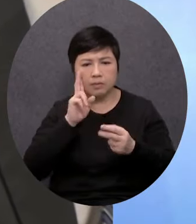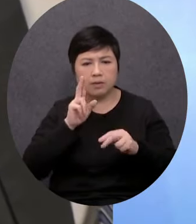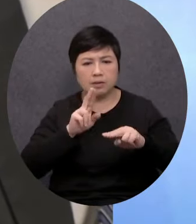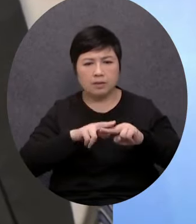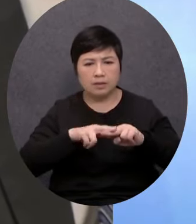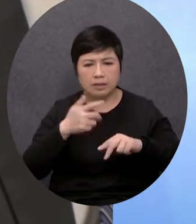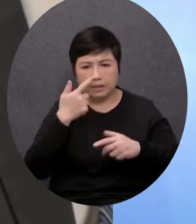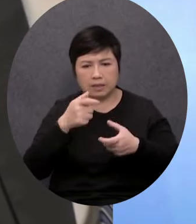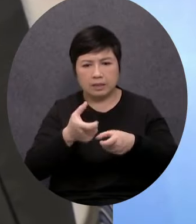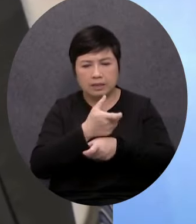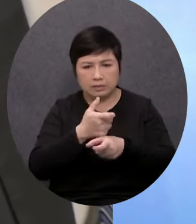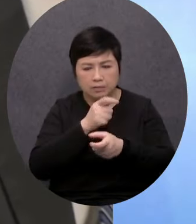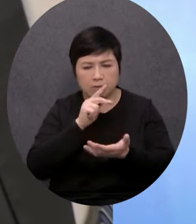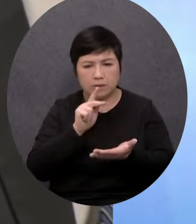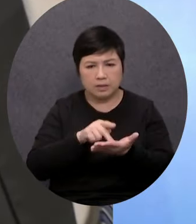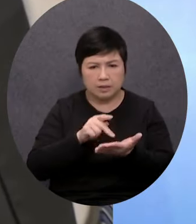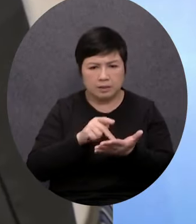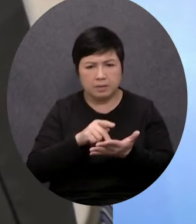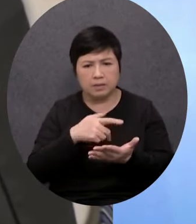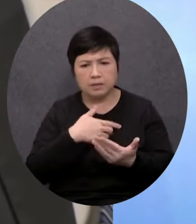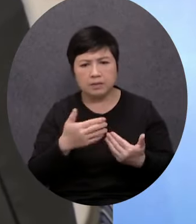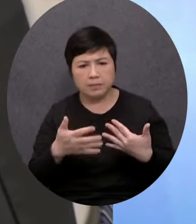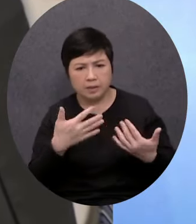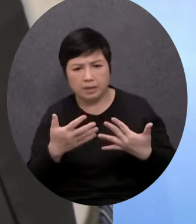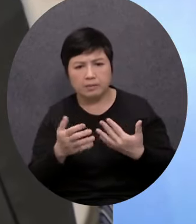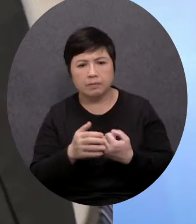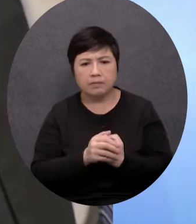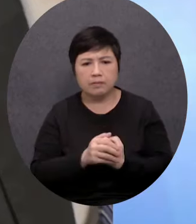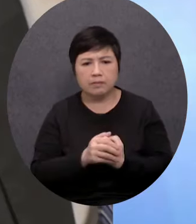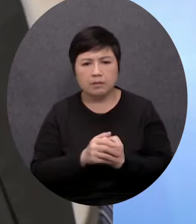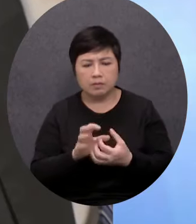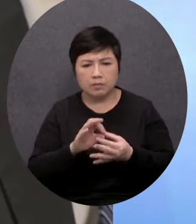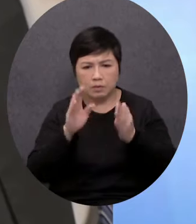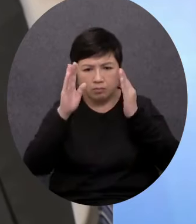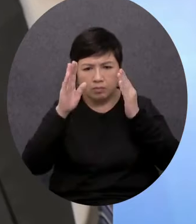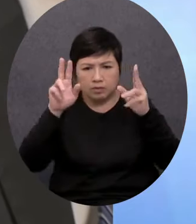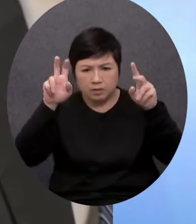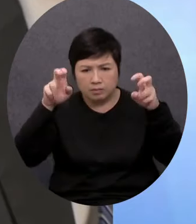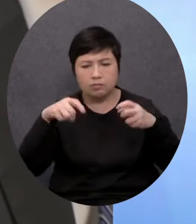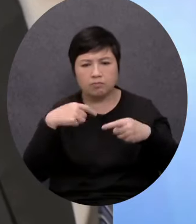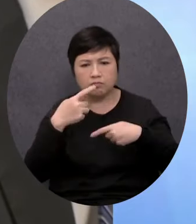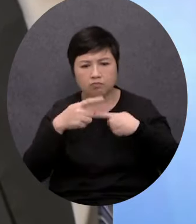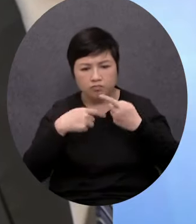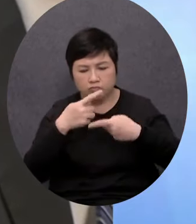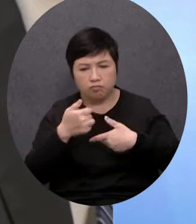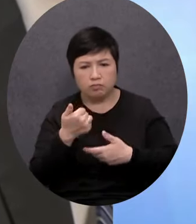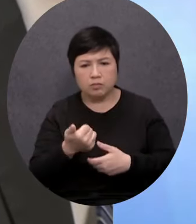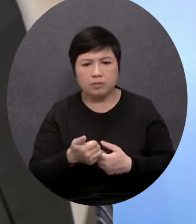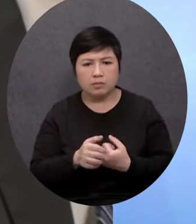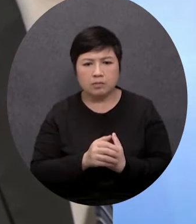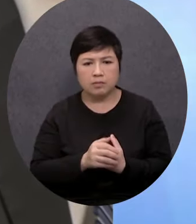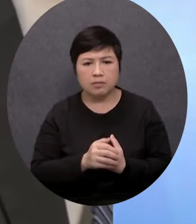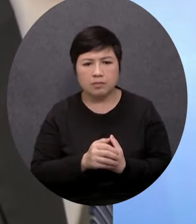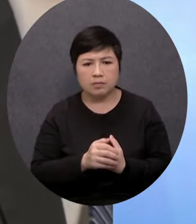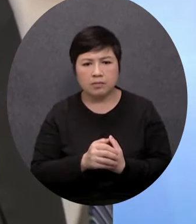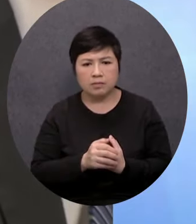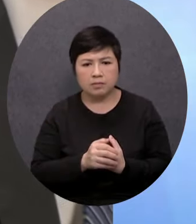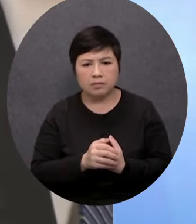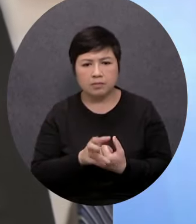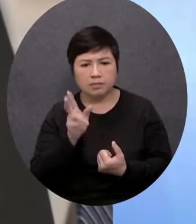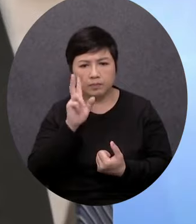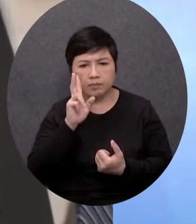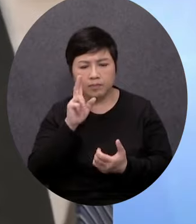in emerging markets and developing countries, and to closely communicate on issues of concern.Such